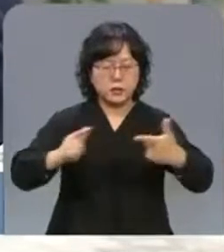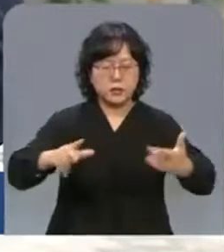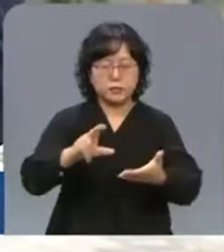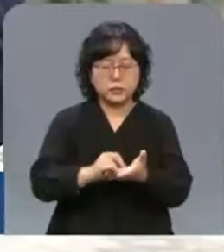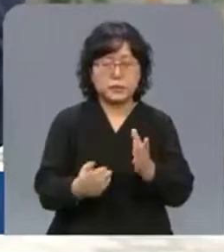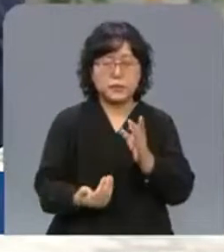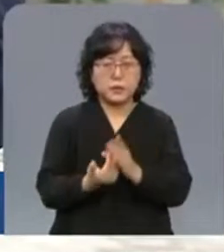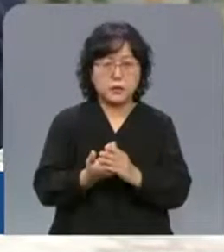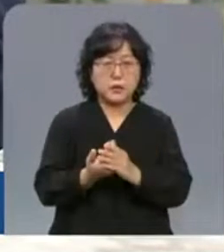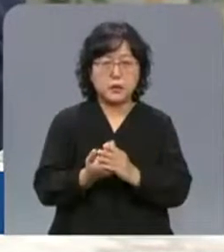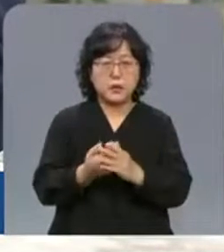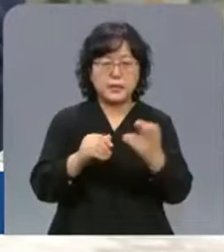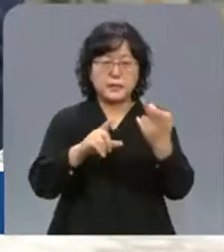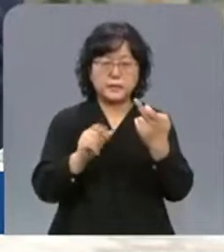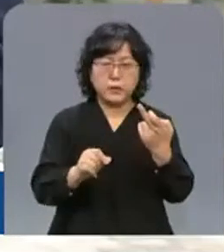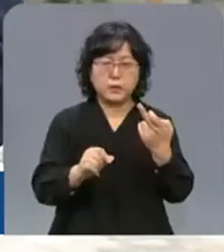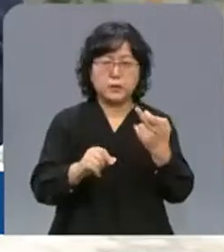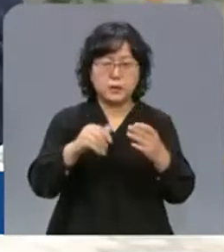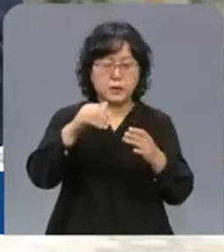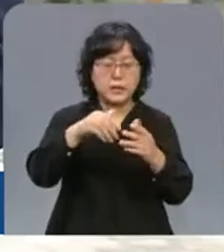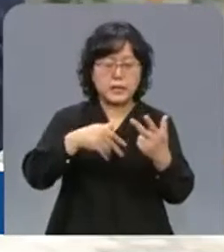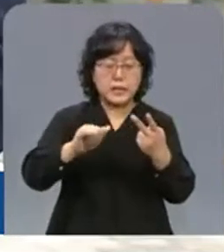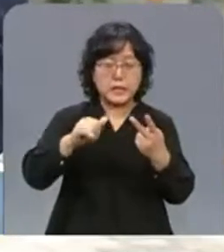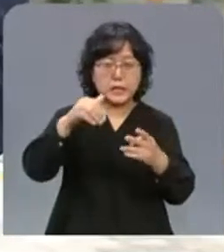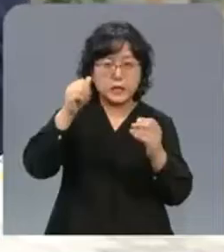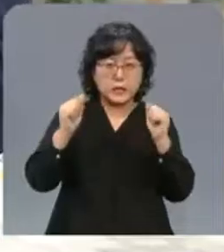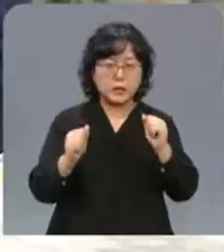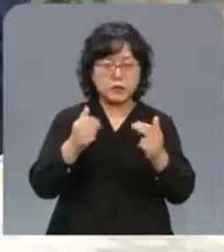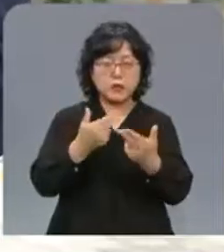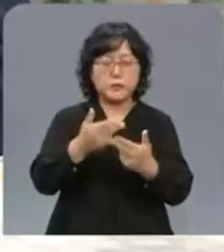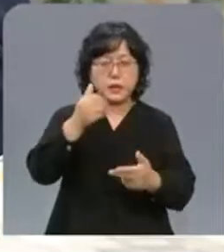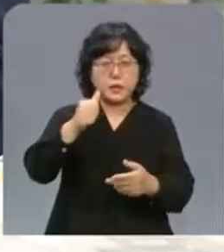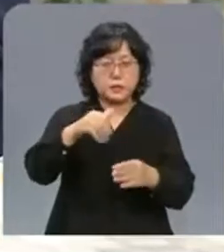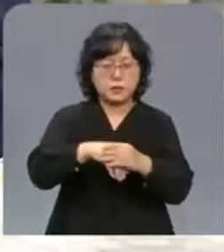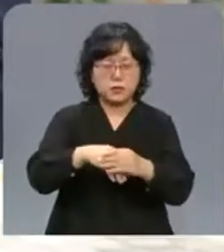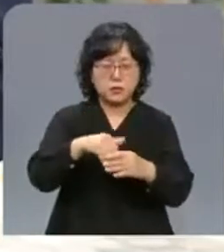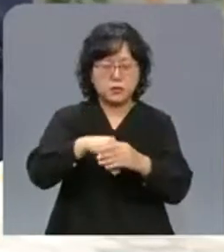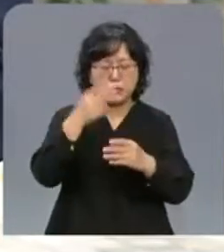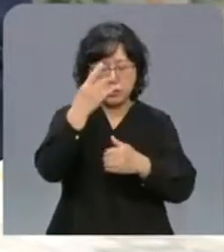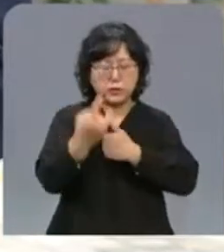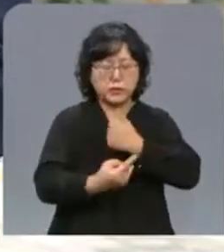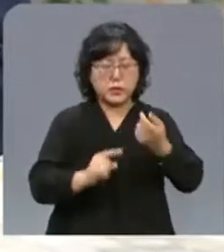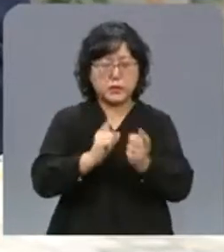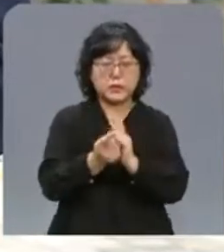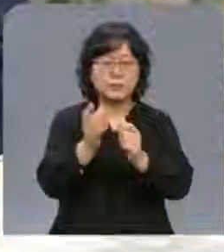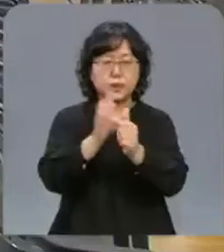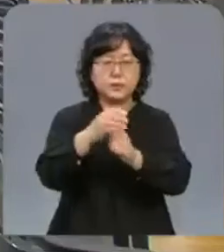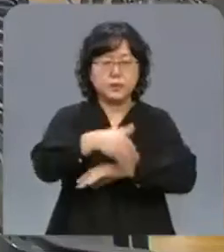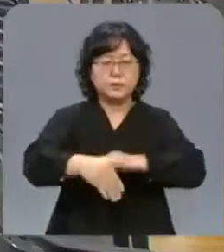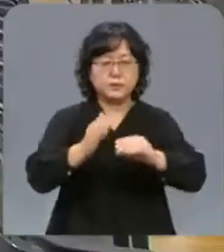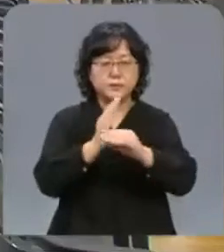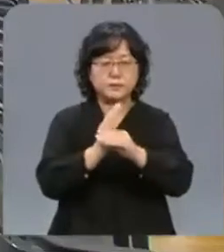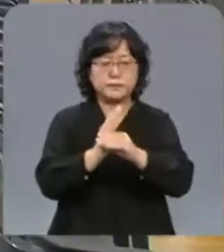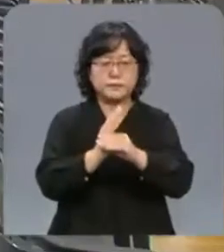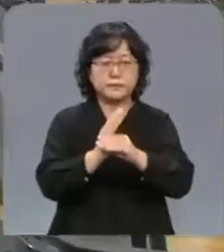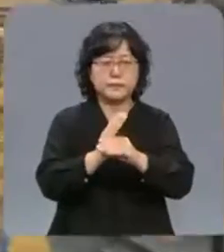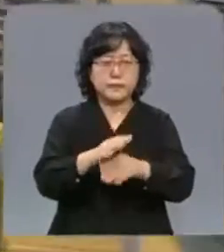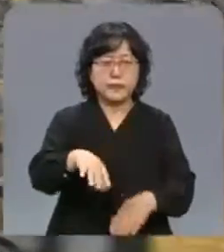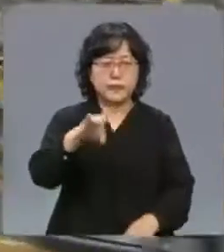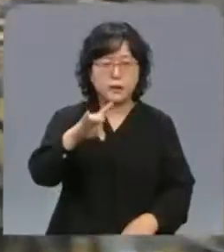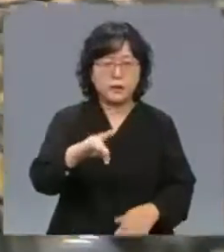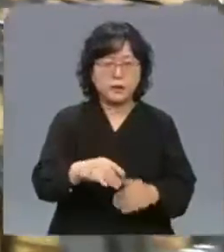여러 문제점이 나오면서 오는 12월에 있는 민선이기 체육회장 선거는 선관위 위탁 선거로 치르기로 했습니다 일단